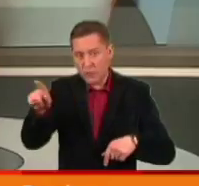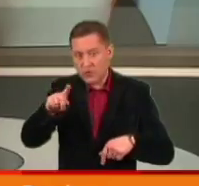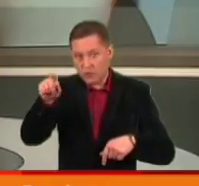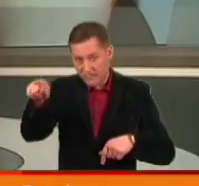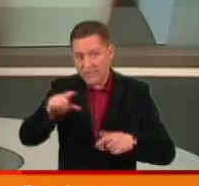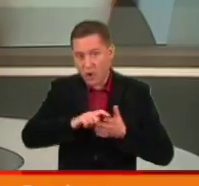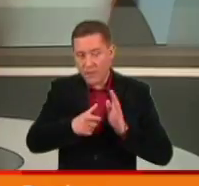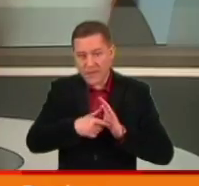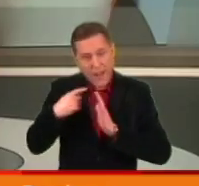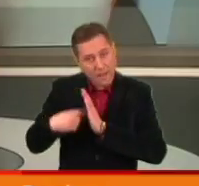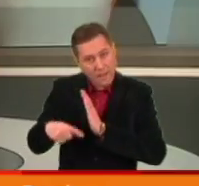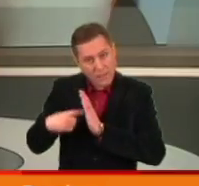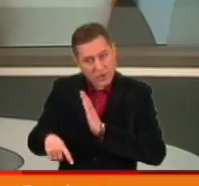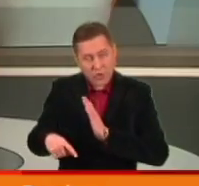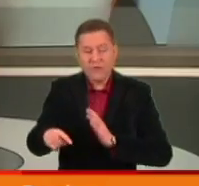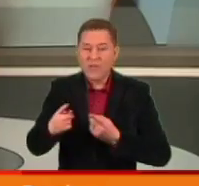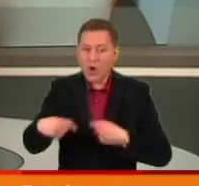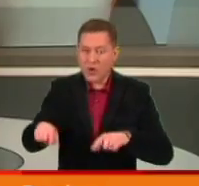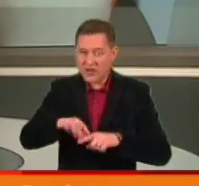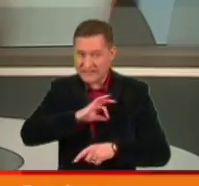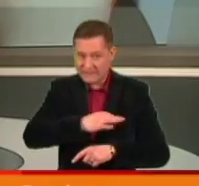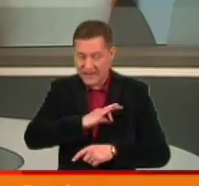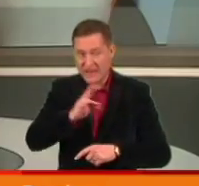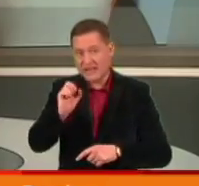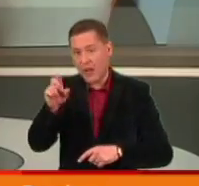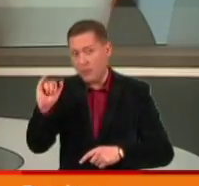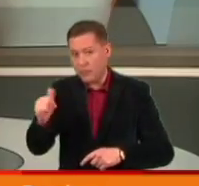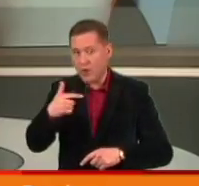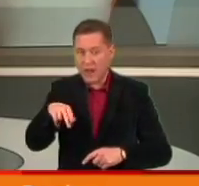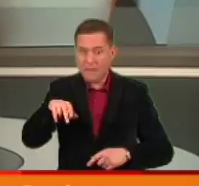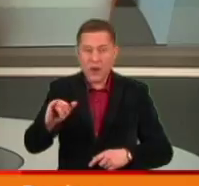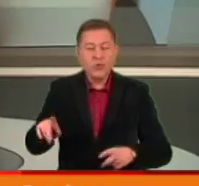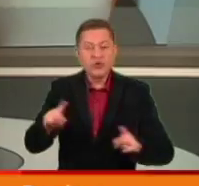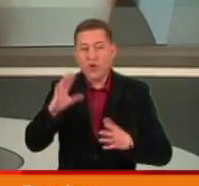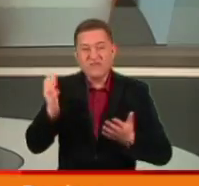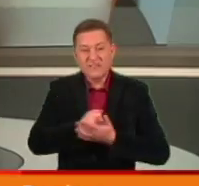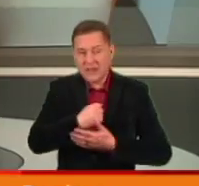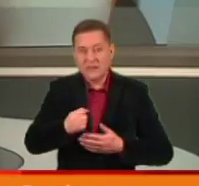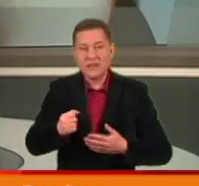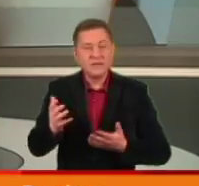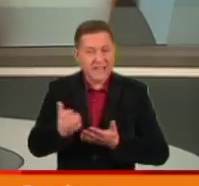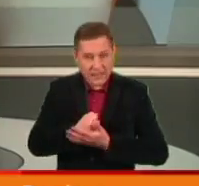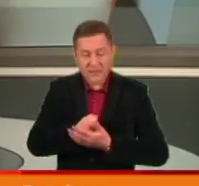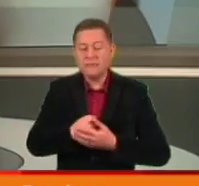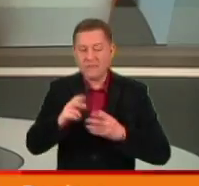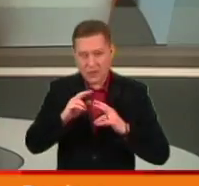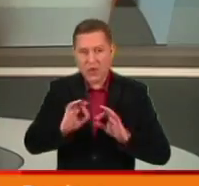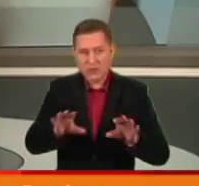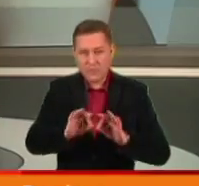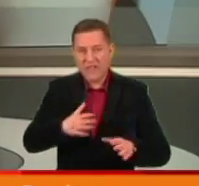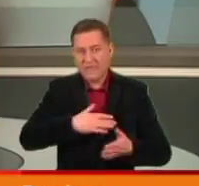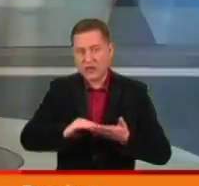прокурора прослуховування організували спільно НАБУ і ГПУ. Що встигли накопати на Холодницького, Олена Лунькова